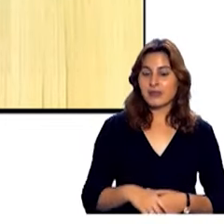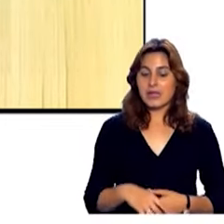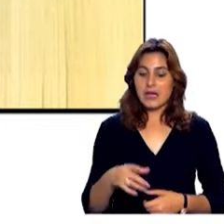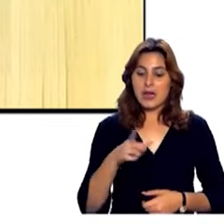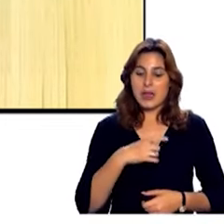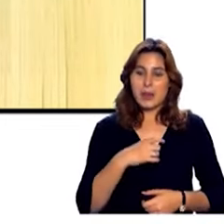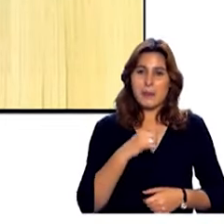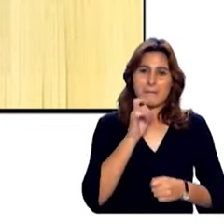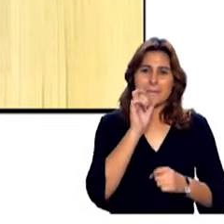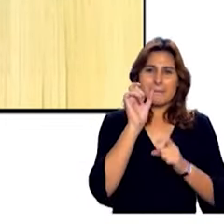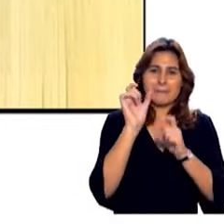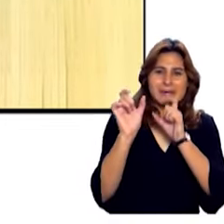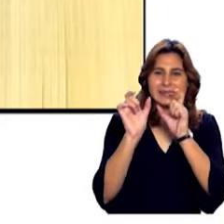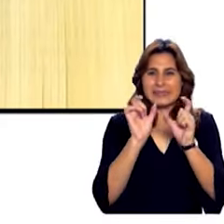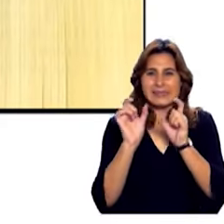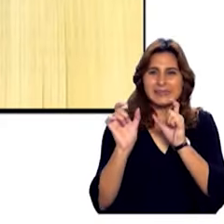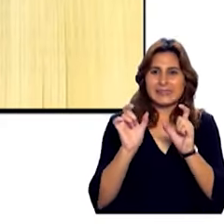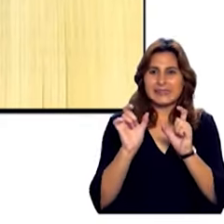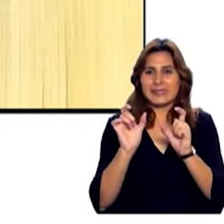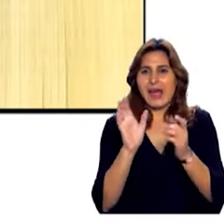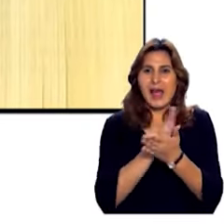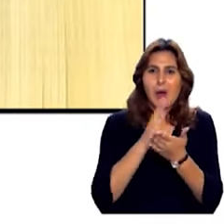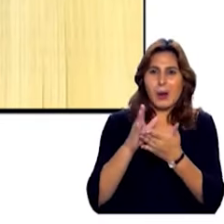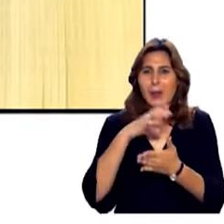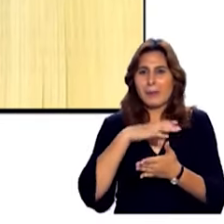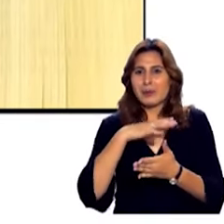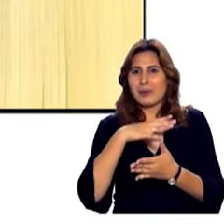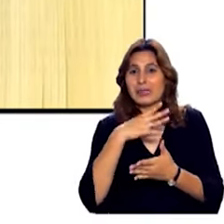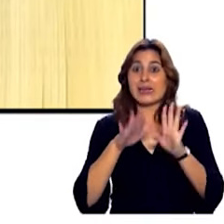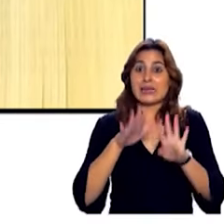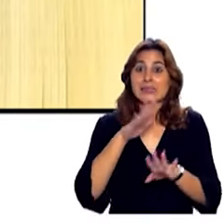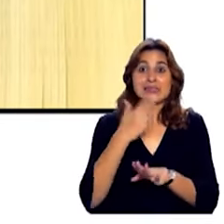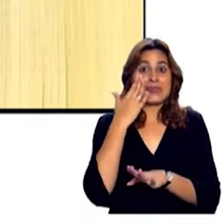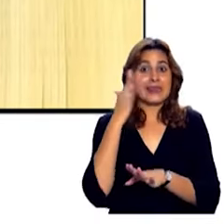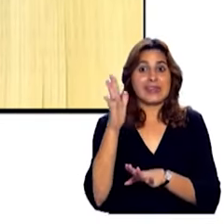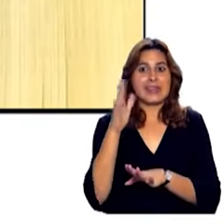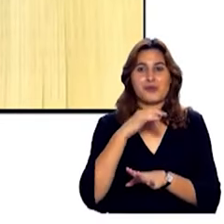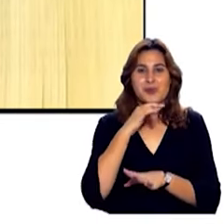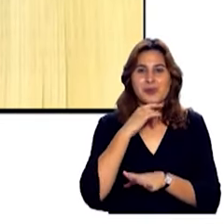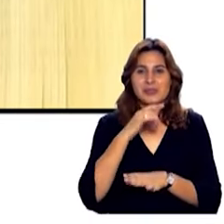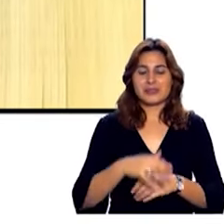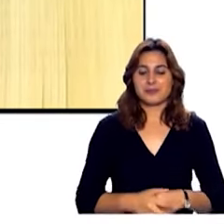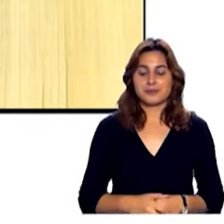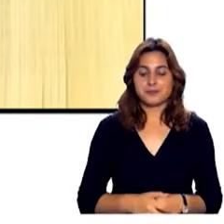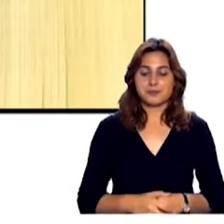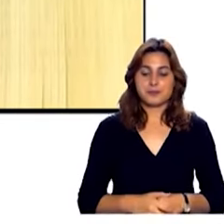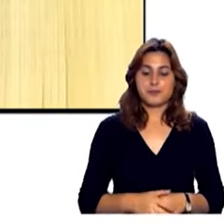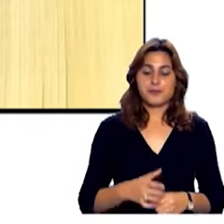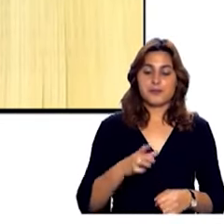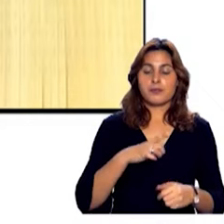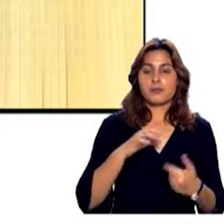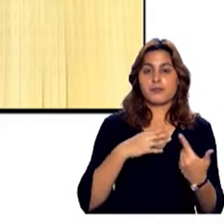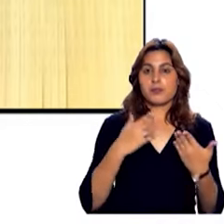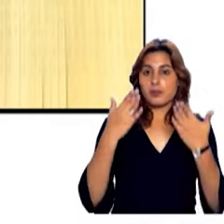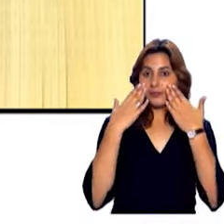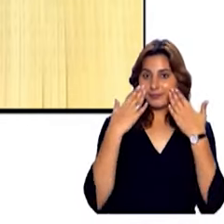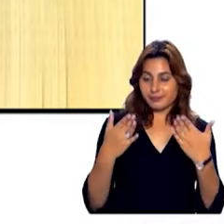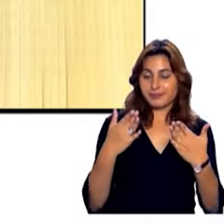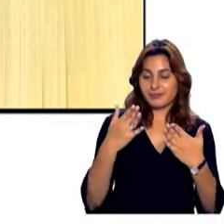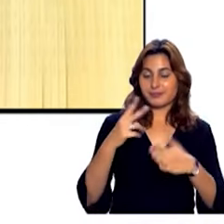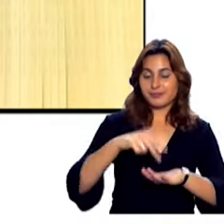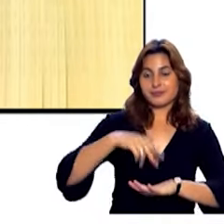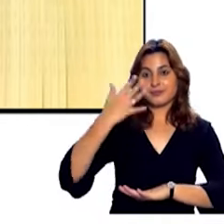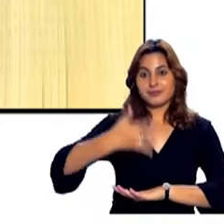português é é Inc comprens eu present da